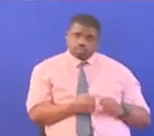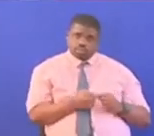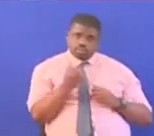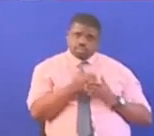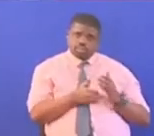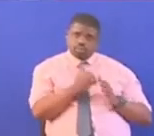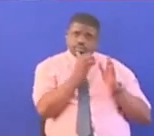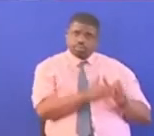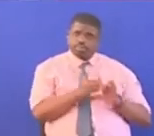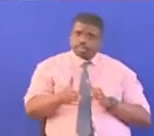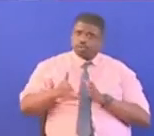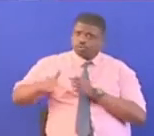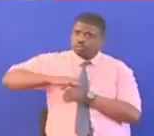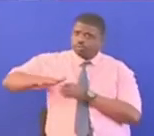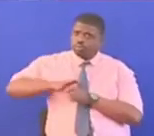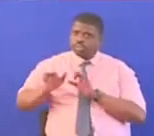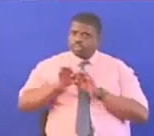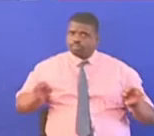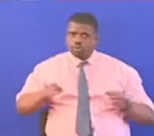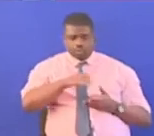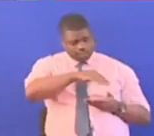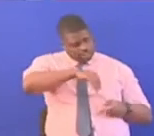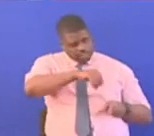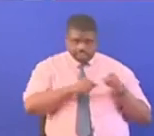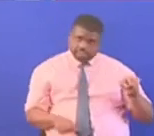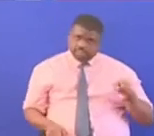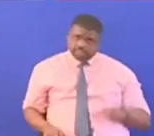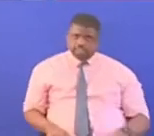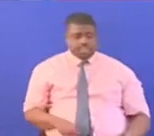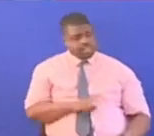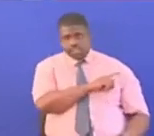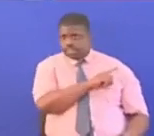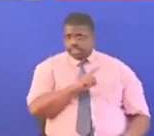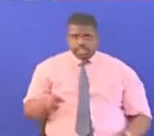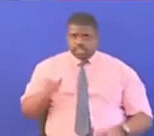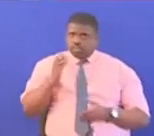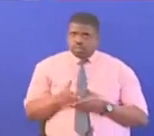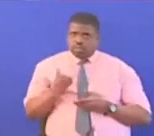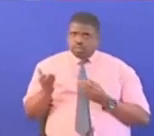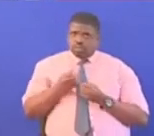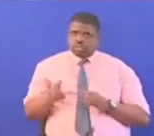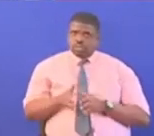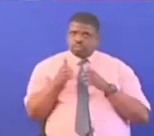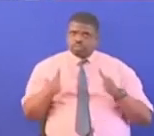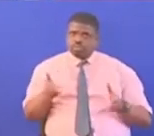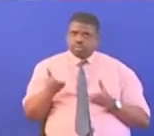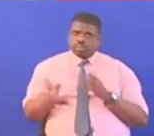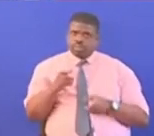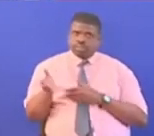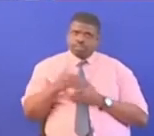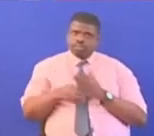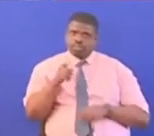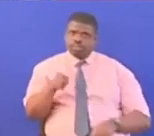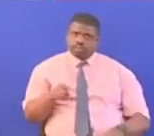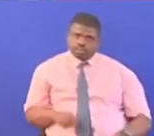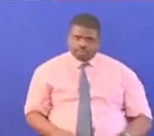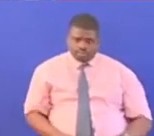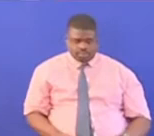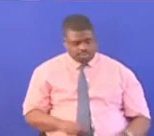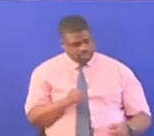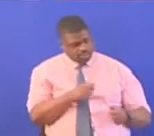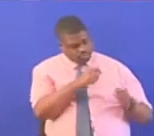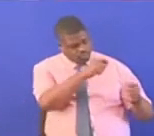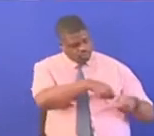la mipango ya matumizi bora ya ardhi. Sio kweli kwamba tuna uhaba mkubwa kiasi hicho wa maeneo ya kufanya shughuli, maeneo